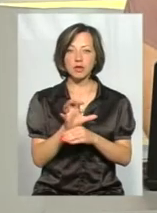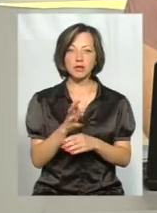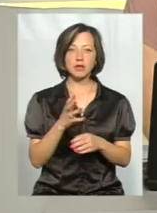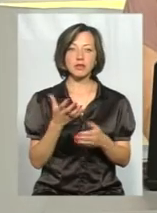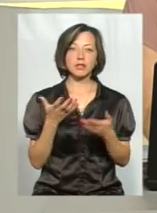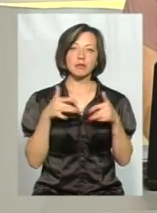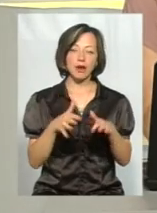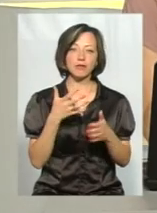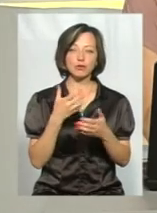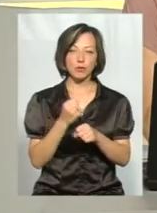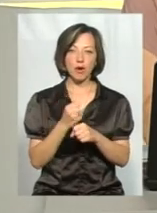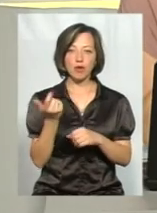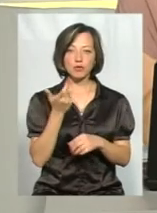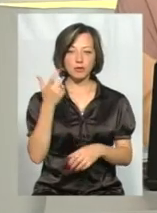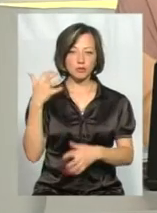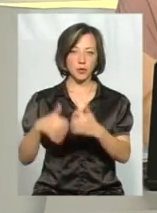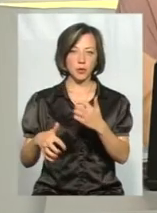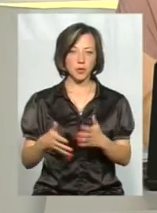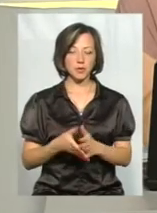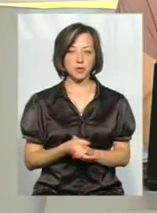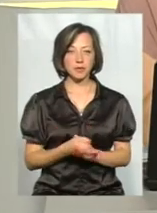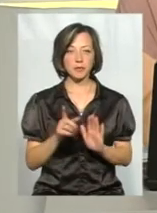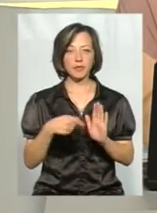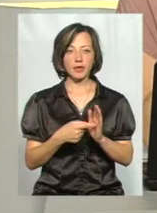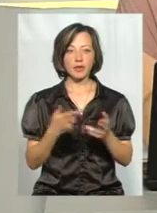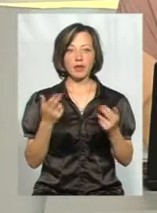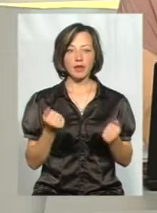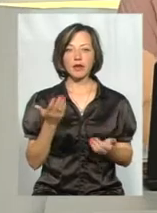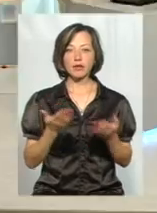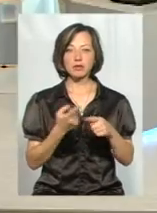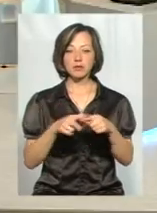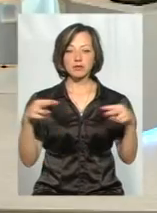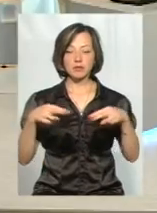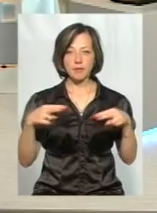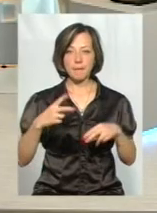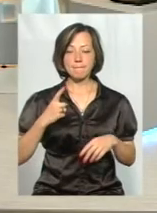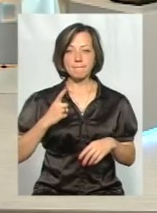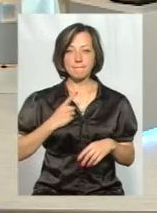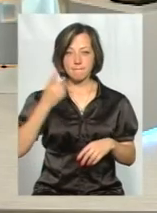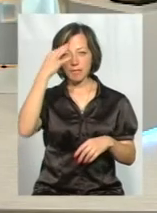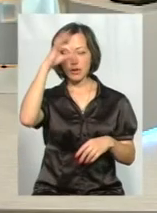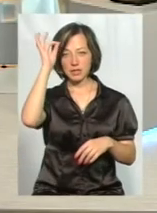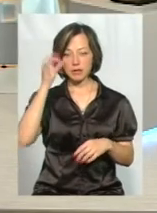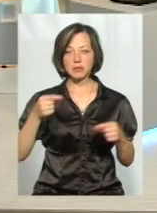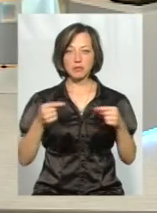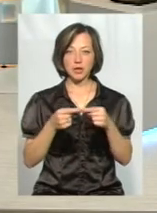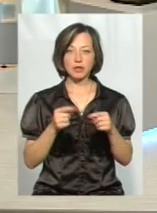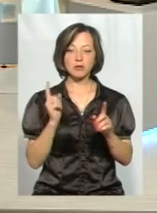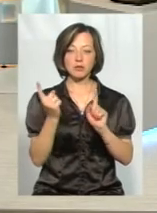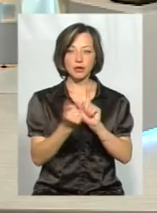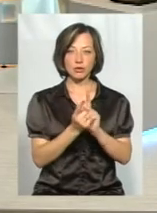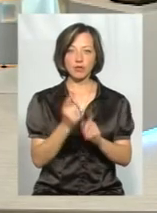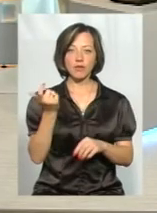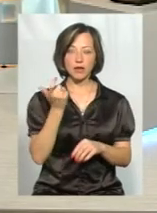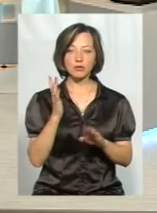справи зробив, а господар їх проігнорував? Так, звісно, якщо це буде на очах у патрульного поліцейського, то безперечно вони підійдуть до власника